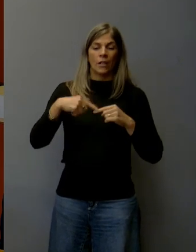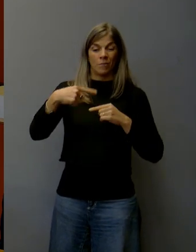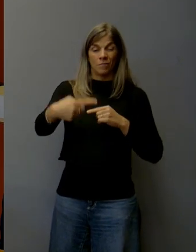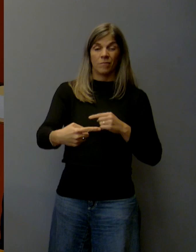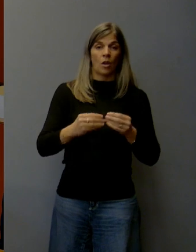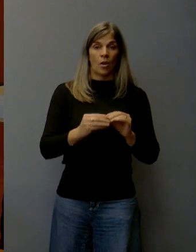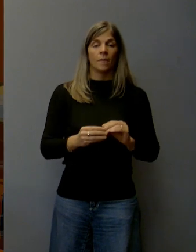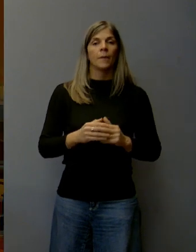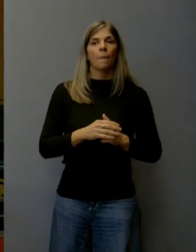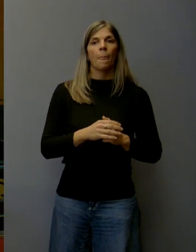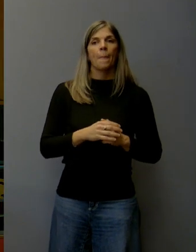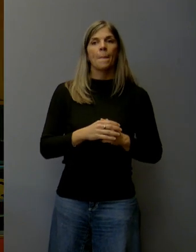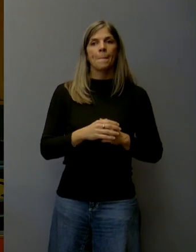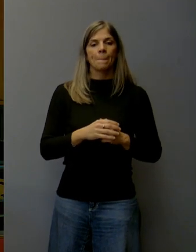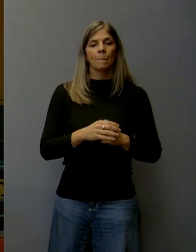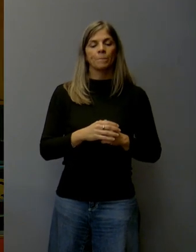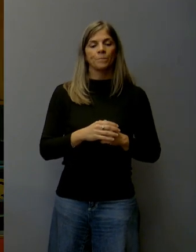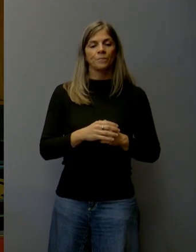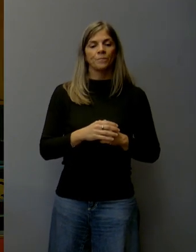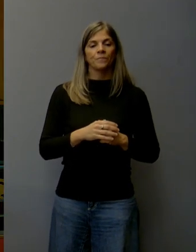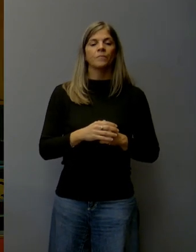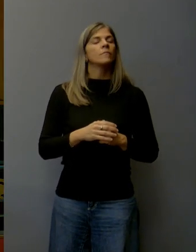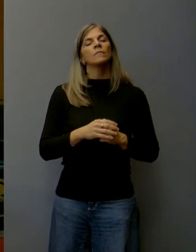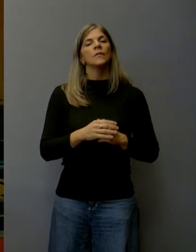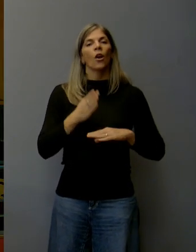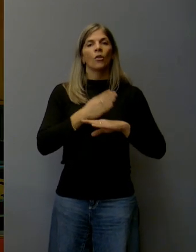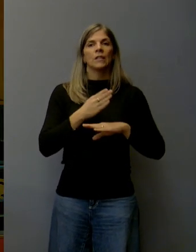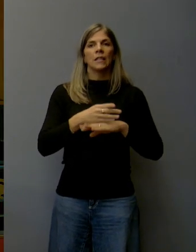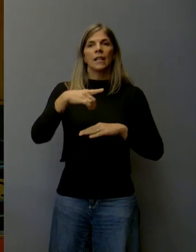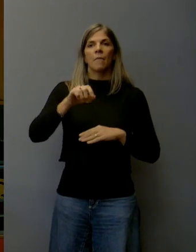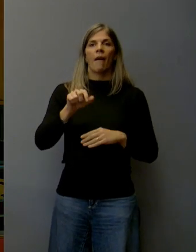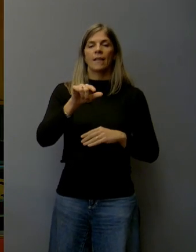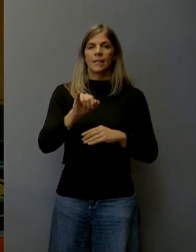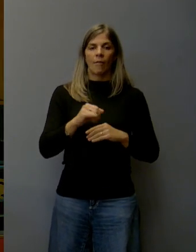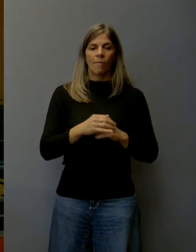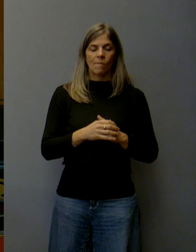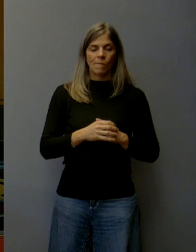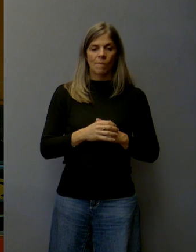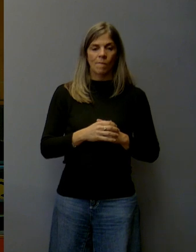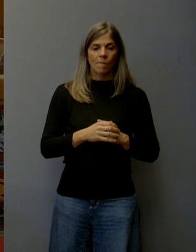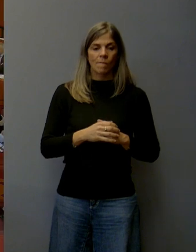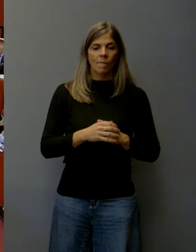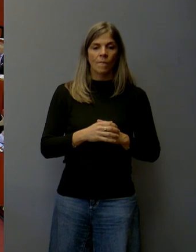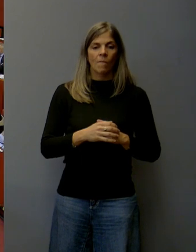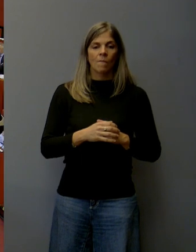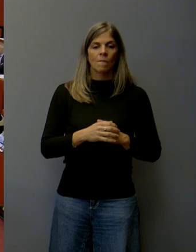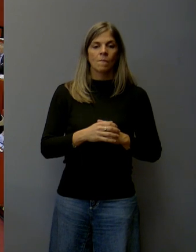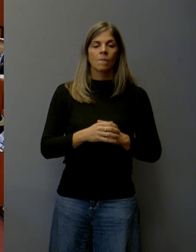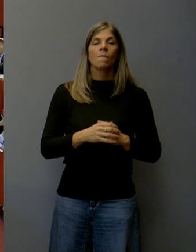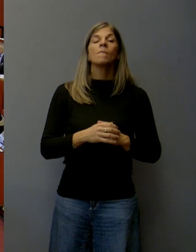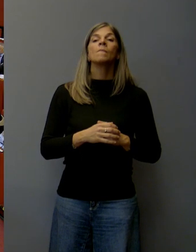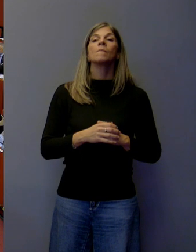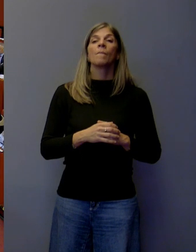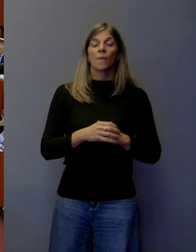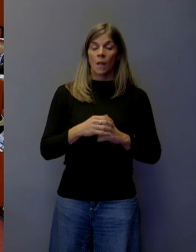Grazie consiglieri Pasi Sì presidenti io mi unisco a quanto appena detto